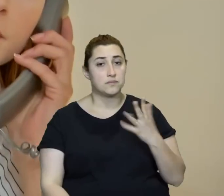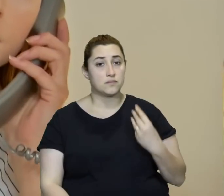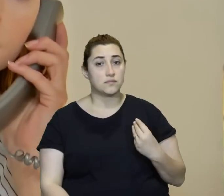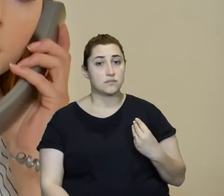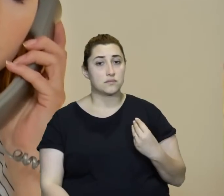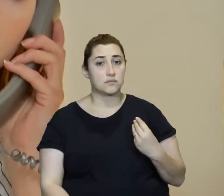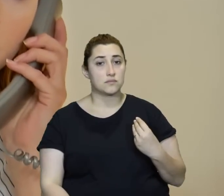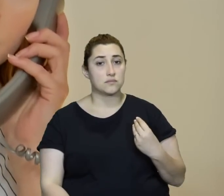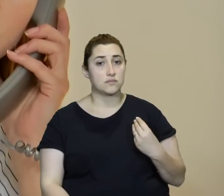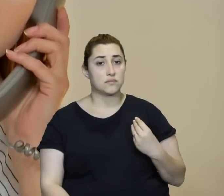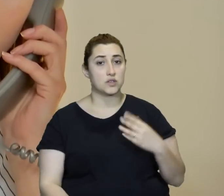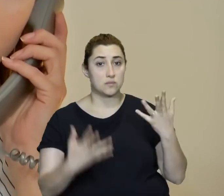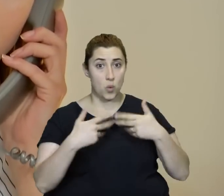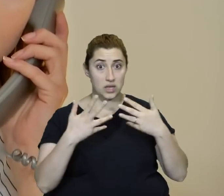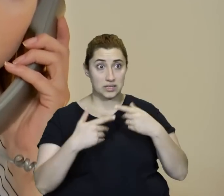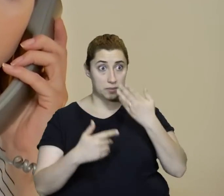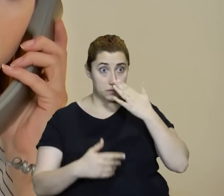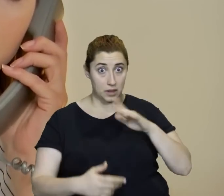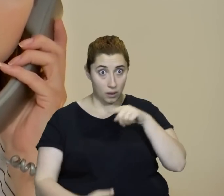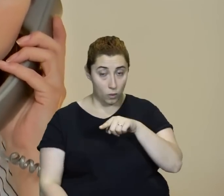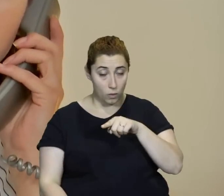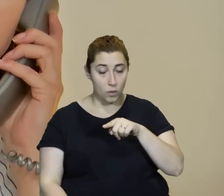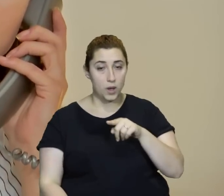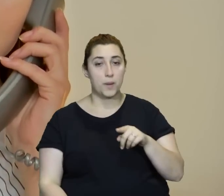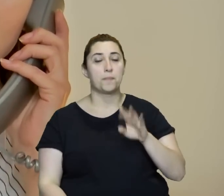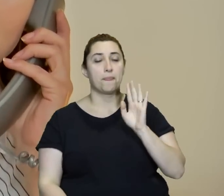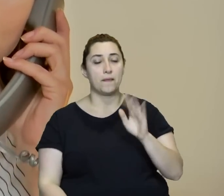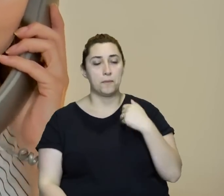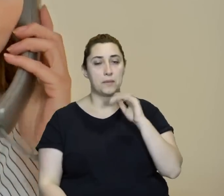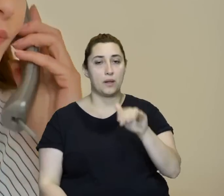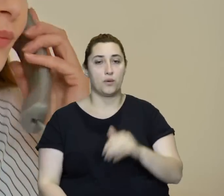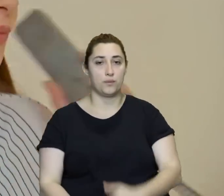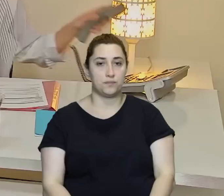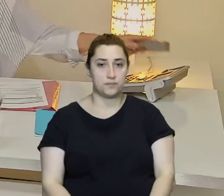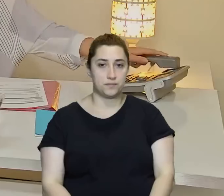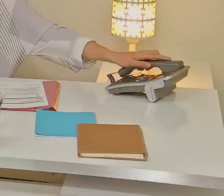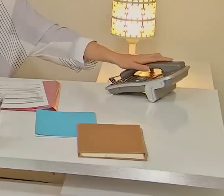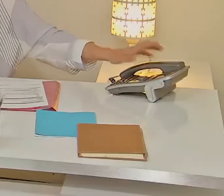Efendim, muhasebeden mi bekliyorlar? Tamam, geliyorum.